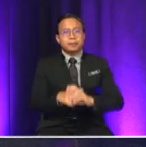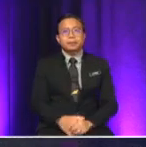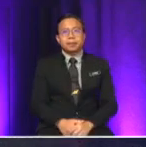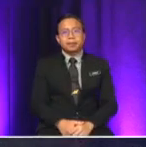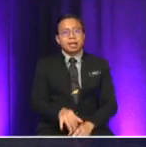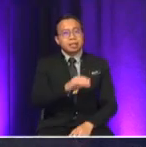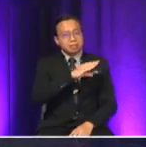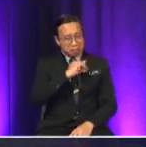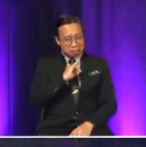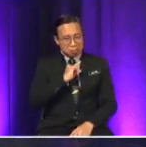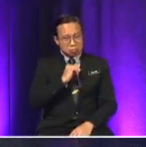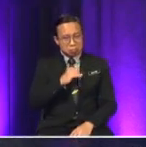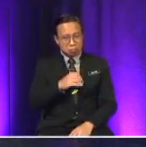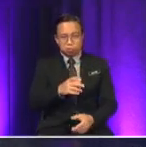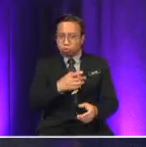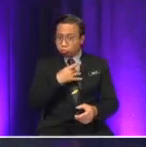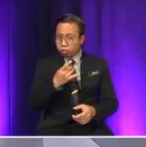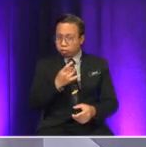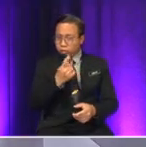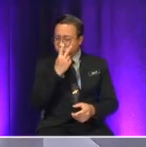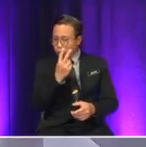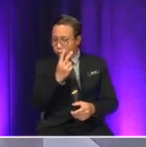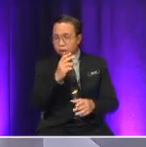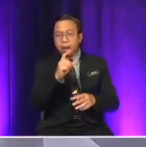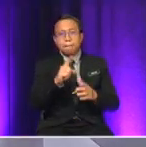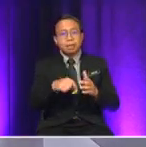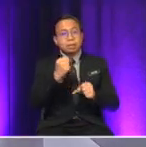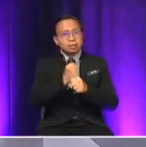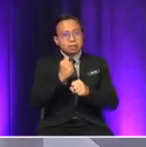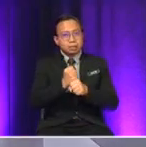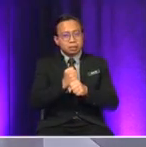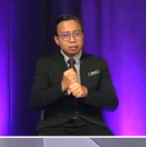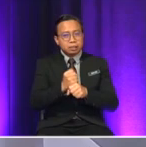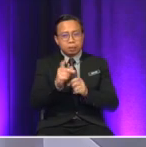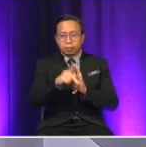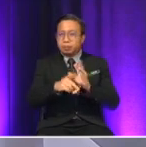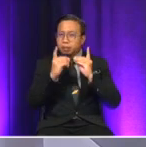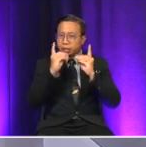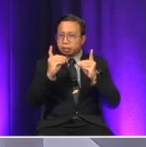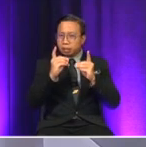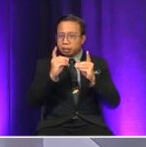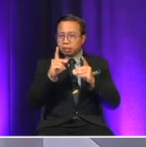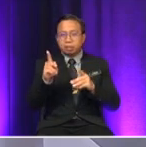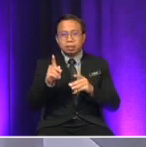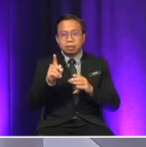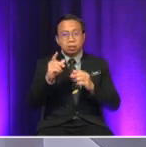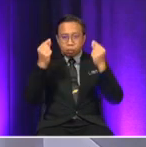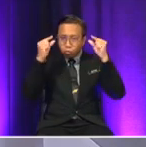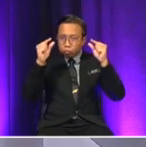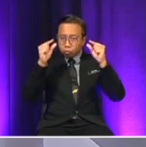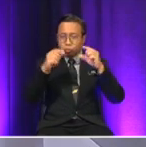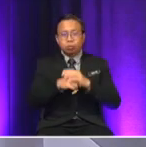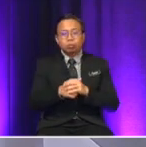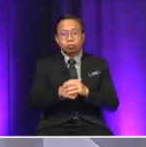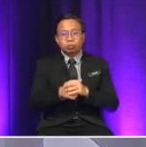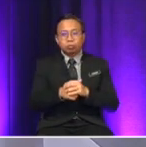saya tertarik juga bagaimana Cikgu sebutkan tadi antara pekerjaan yang terlibat kita sebagai pendidik pengusaha taskah ni boleh belajar banyak daripada mata